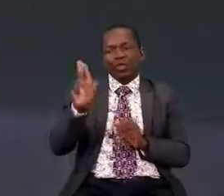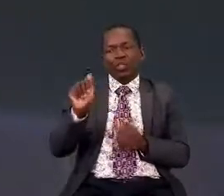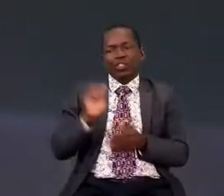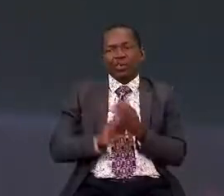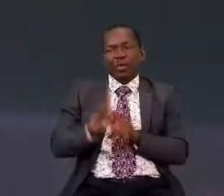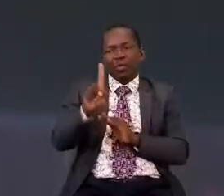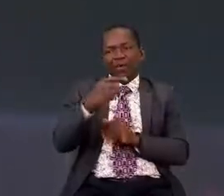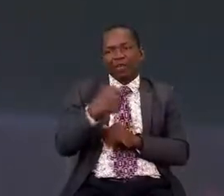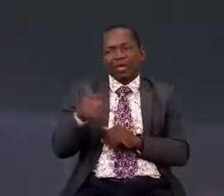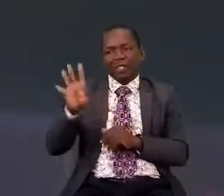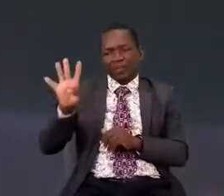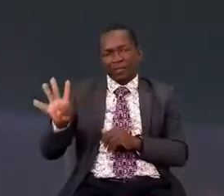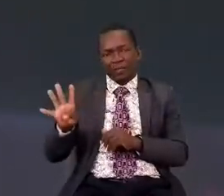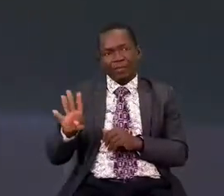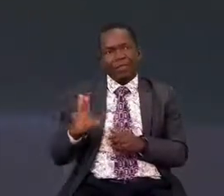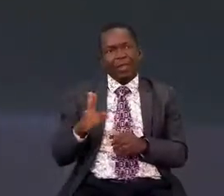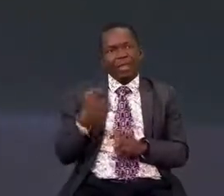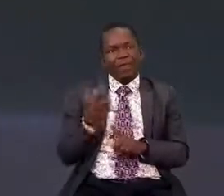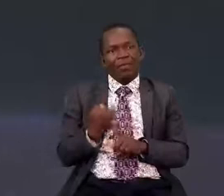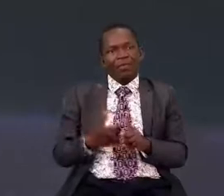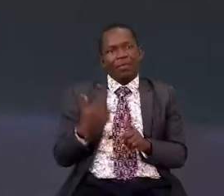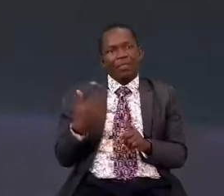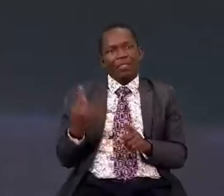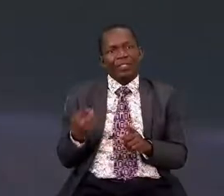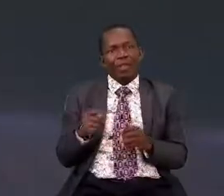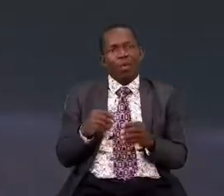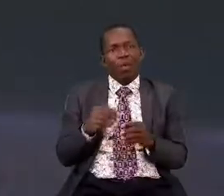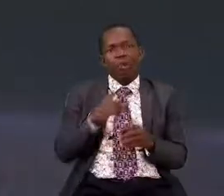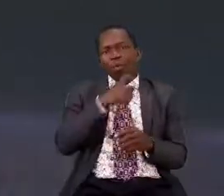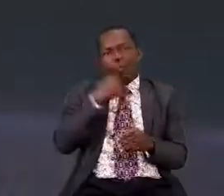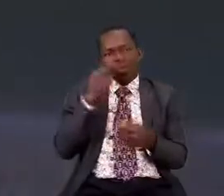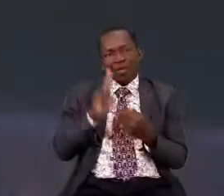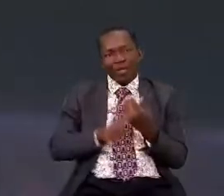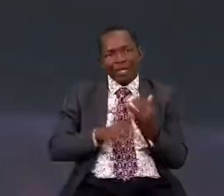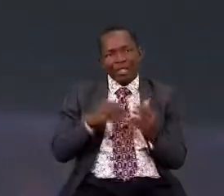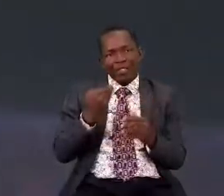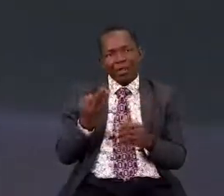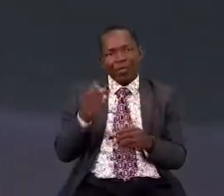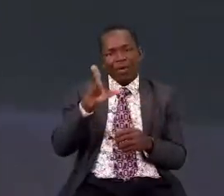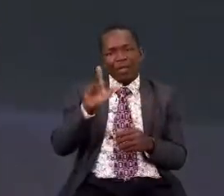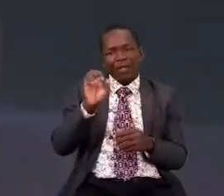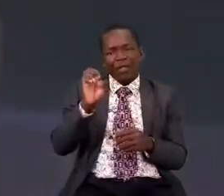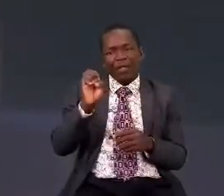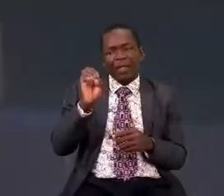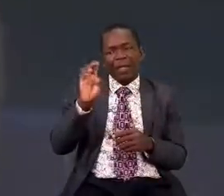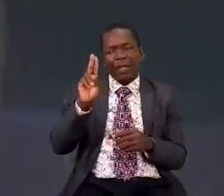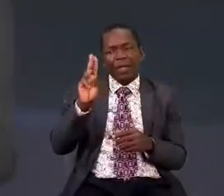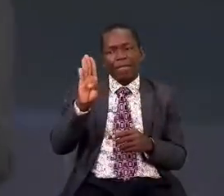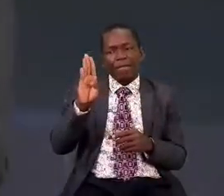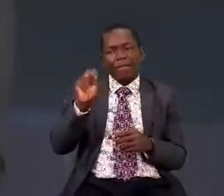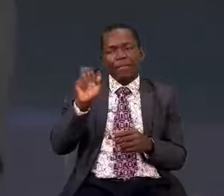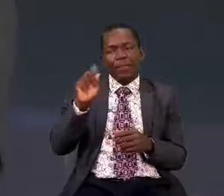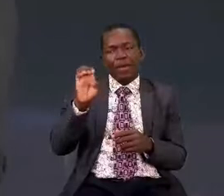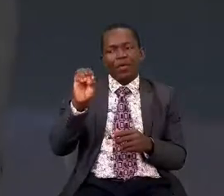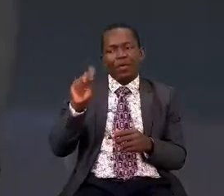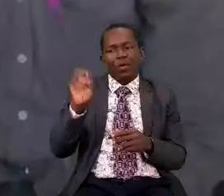Vous aurez pour territoire depuis le désert et le Liban jusqu'au grand fleuve, le fleuve de l'Euphrate, tout le pays